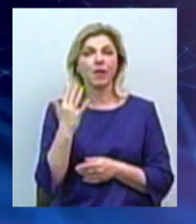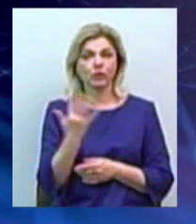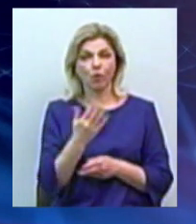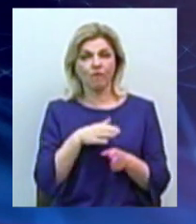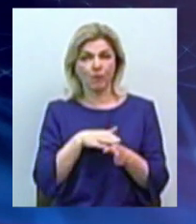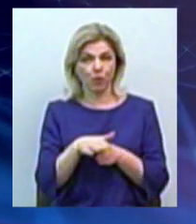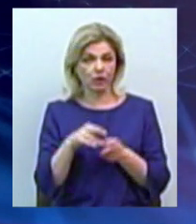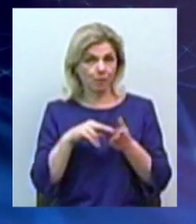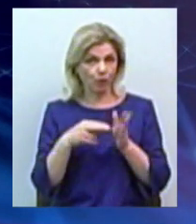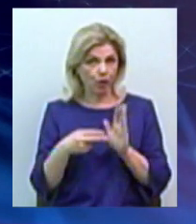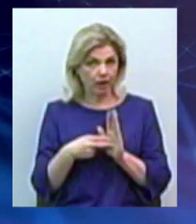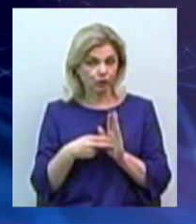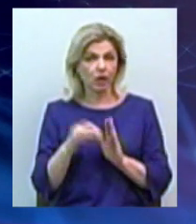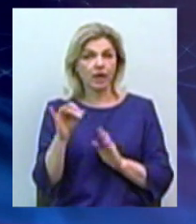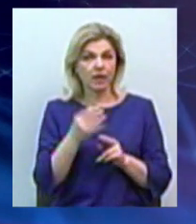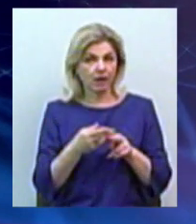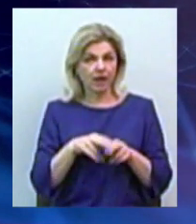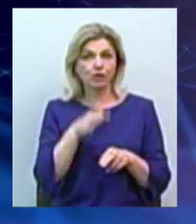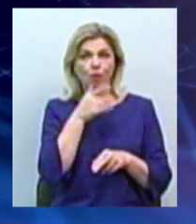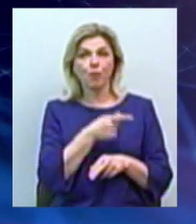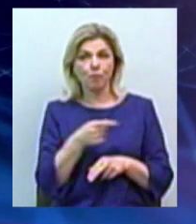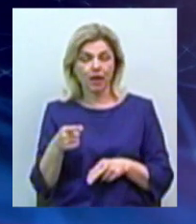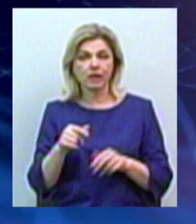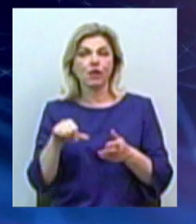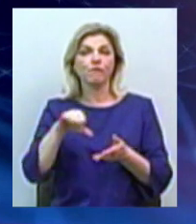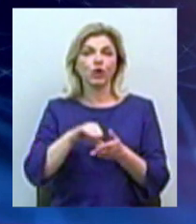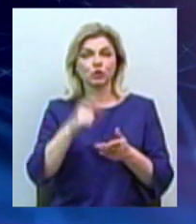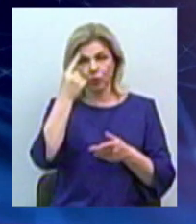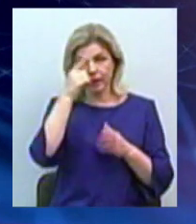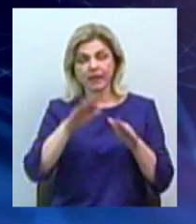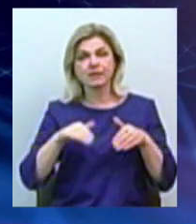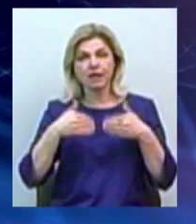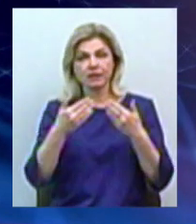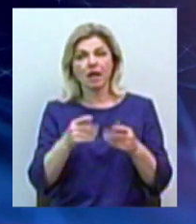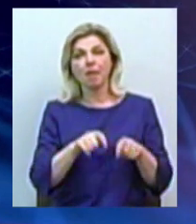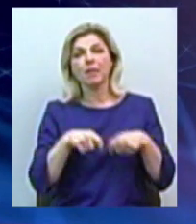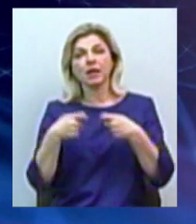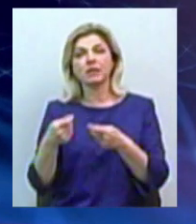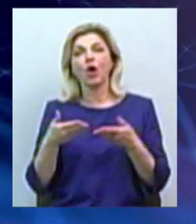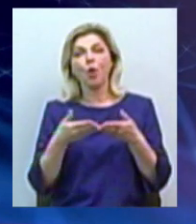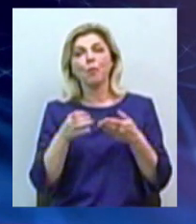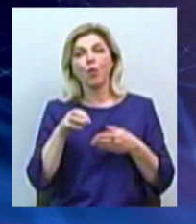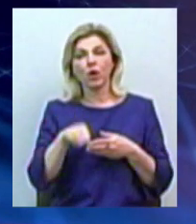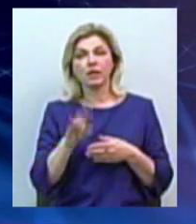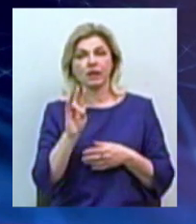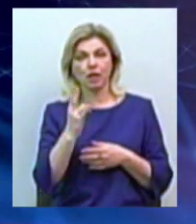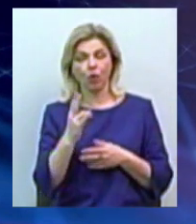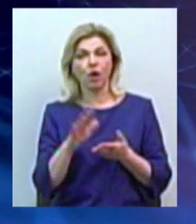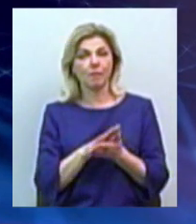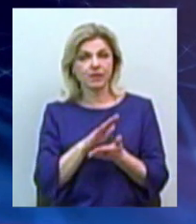І практично в той же момент ви виступили з ініціативою передачі порту Миколаєву безоплатно в